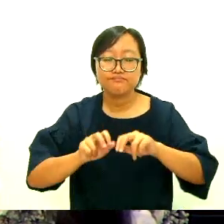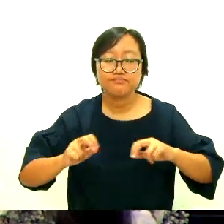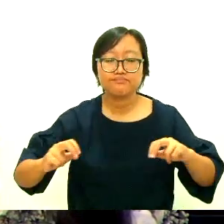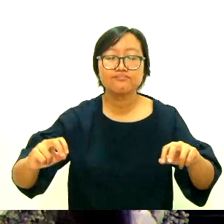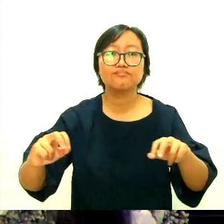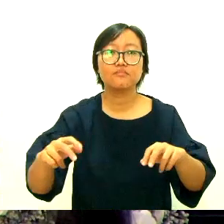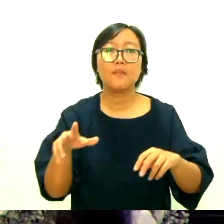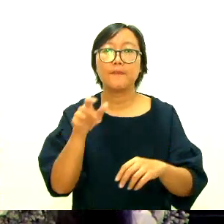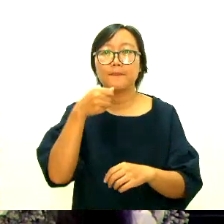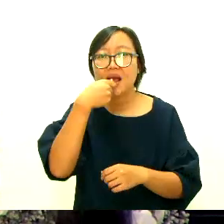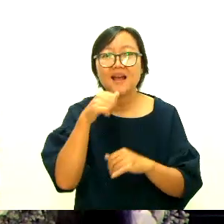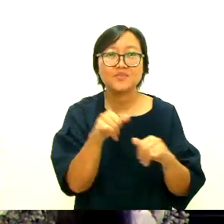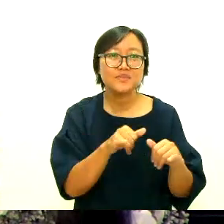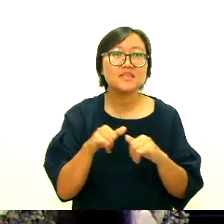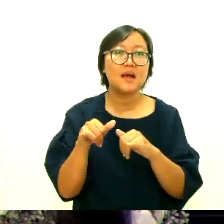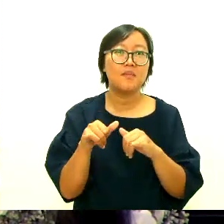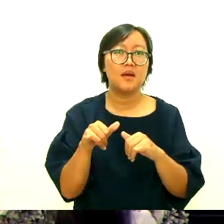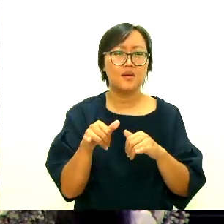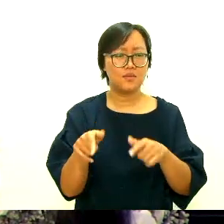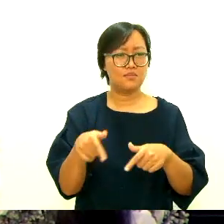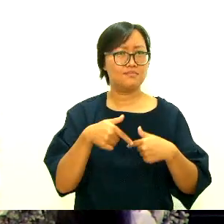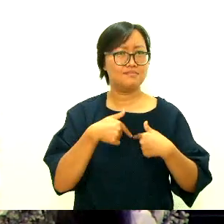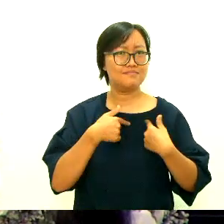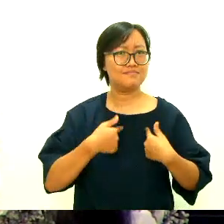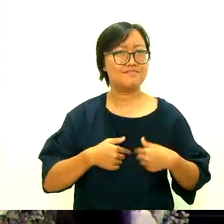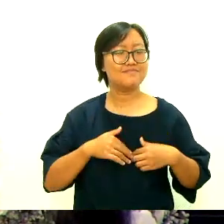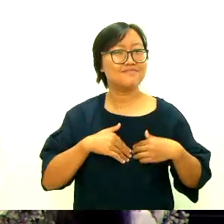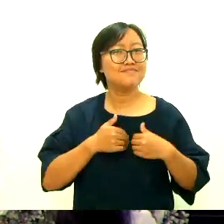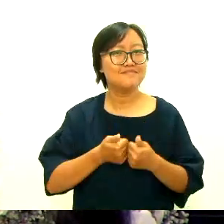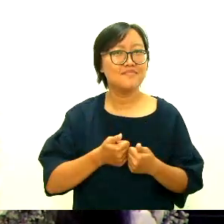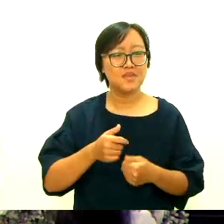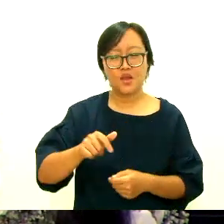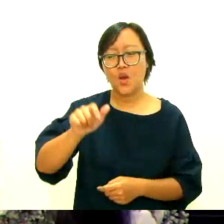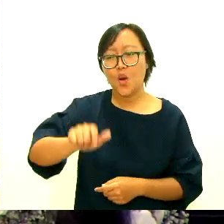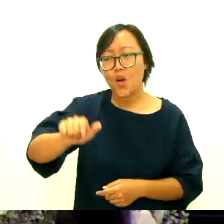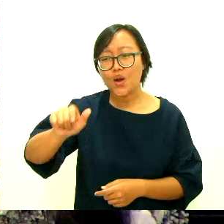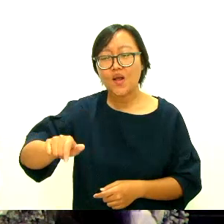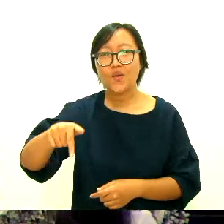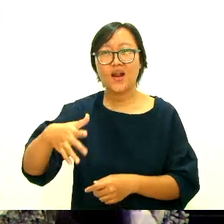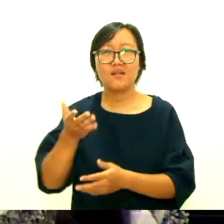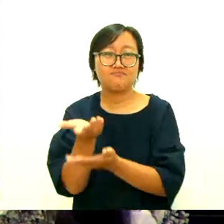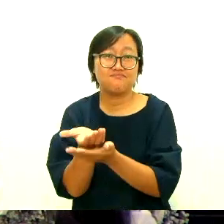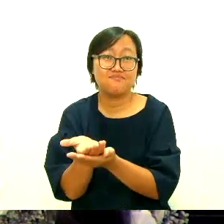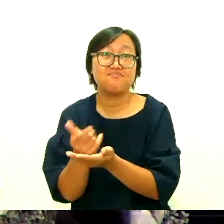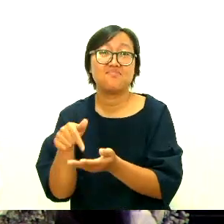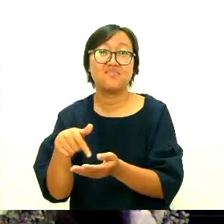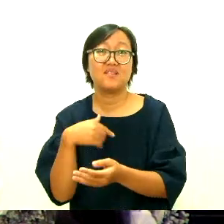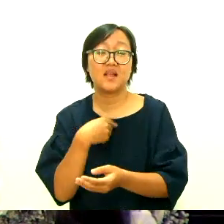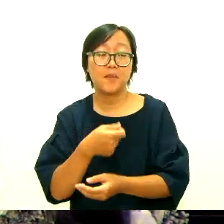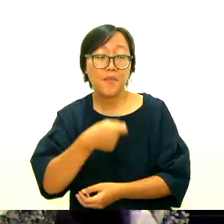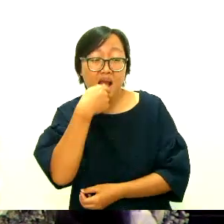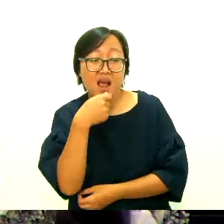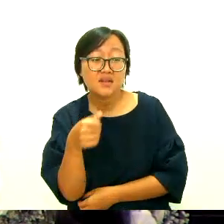Hai tentu secara material Hai Gelandangan itu tidak akan dapat membalas Sri Paus Fransiskus